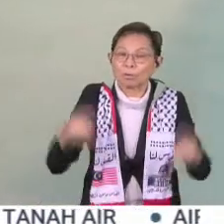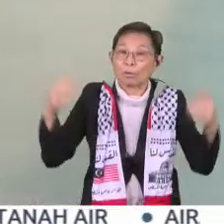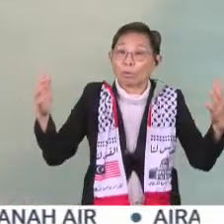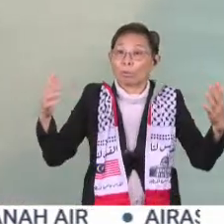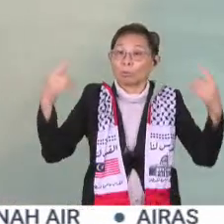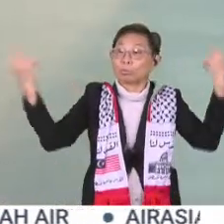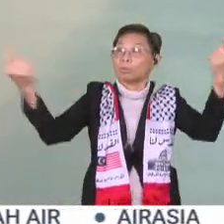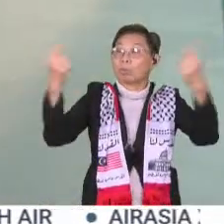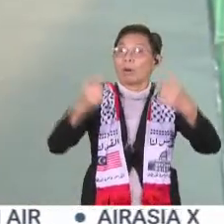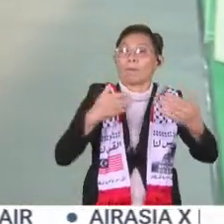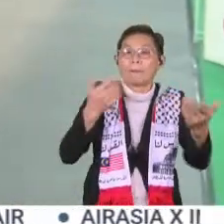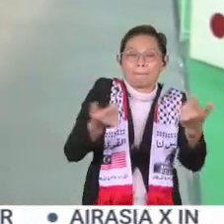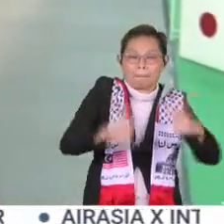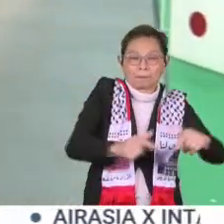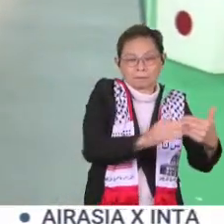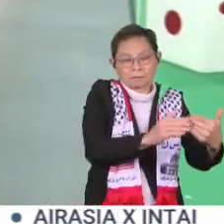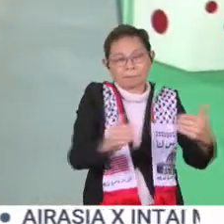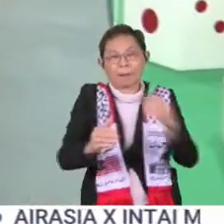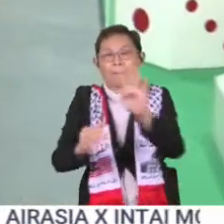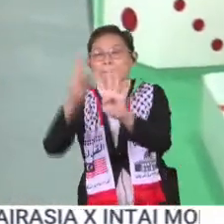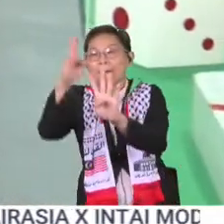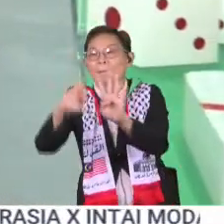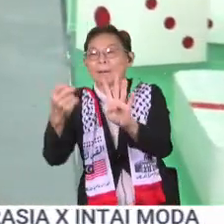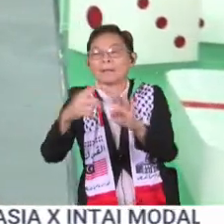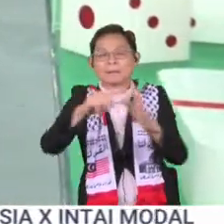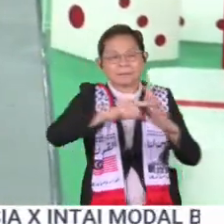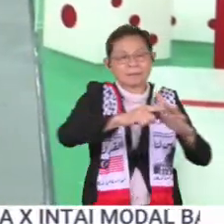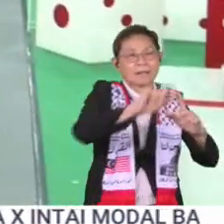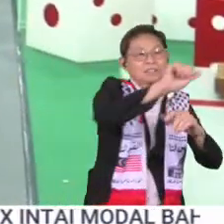Sambutan yang berlangsung hingga 4 Disember bermula